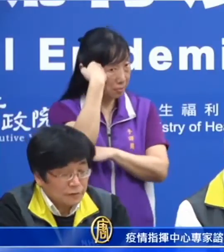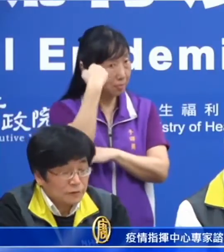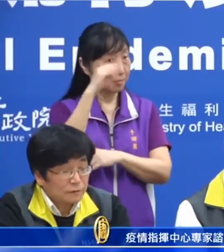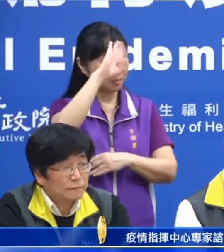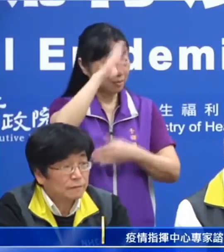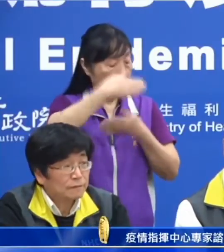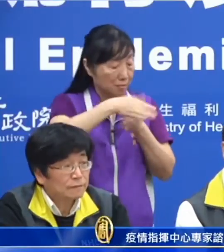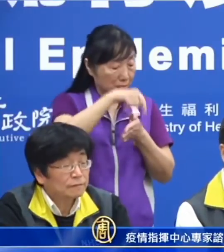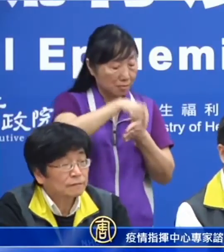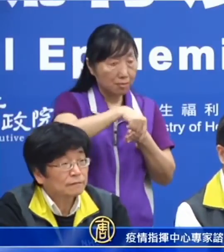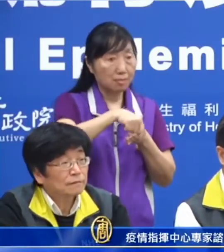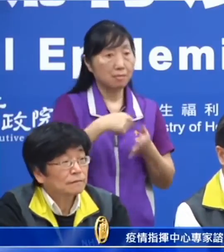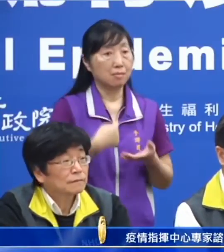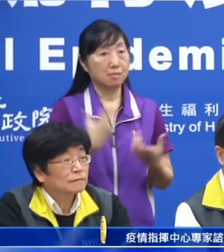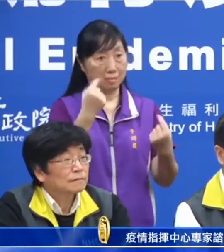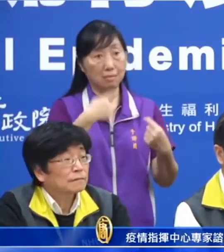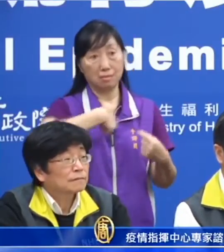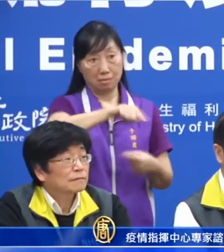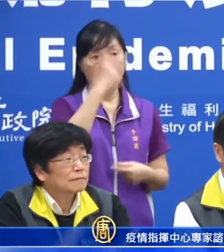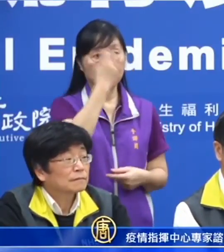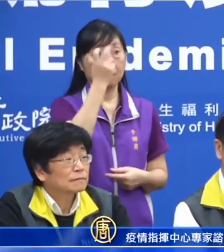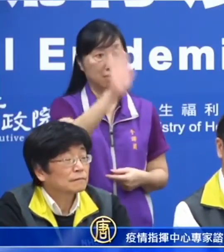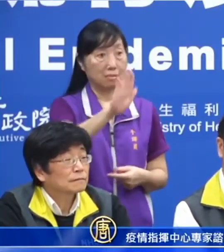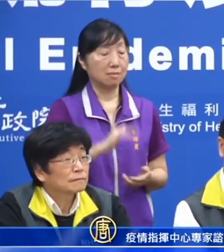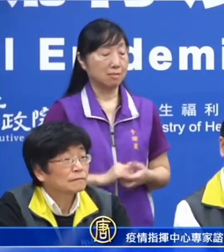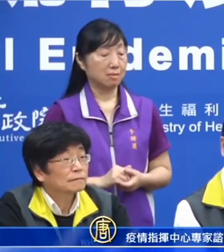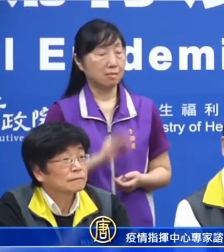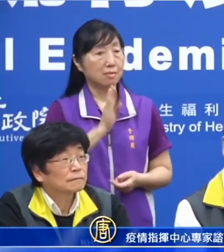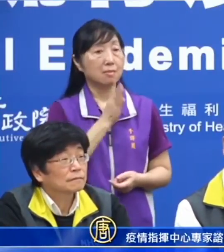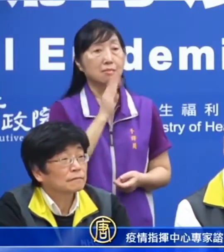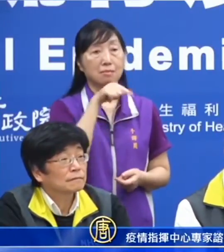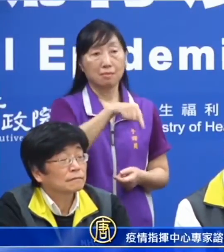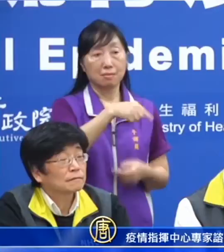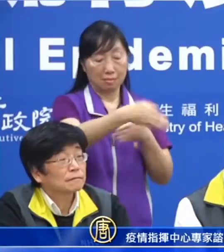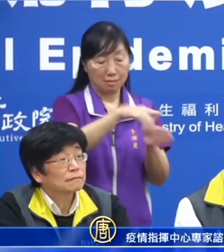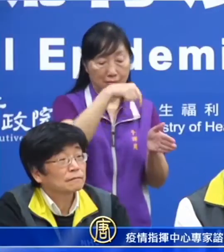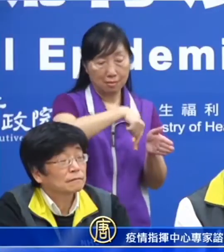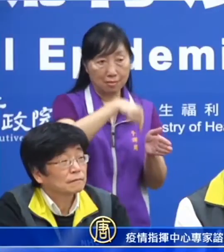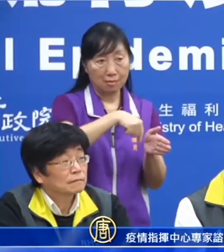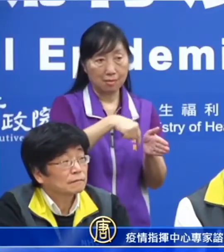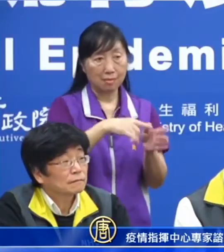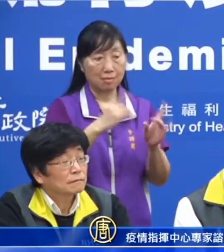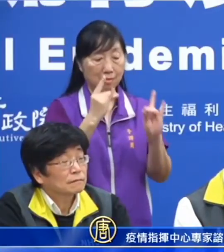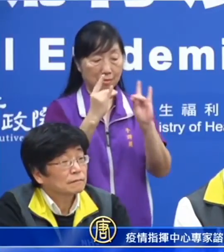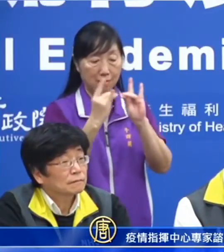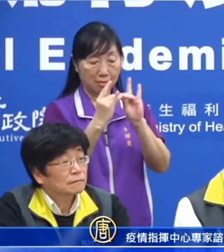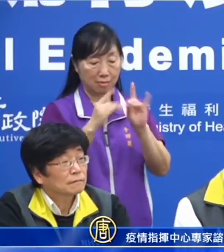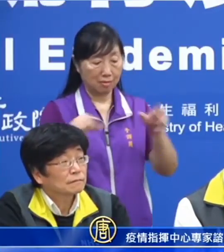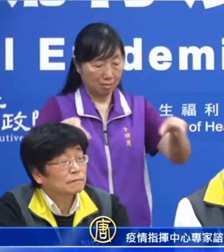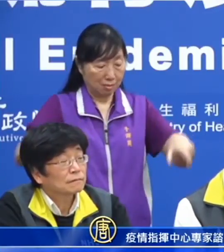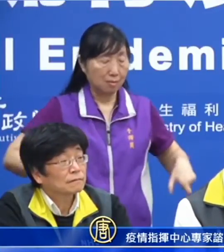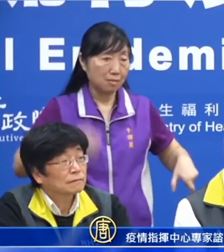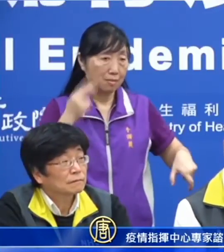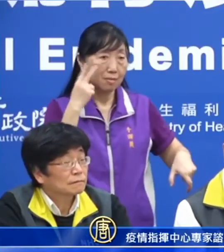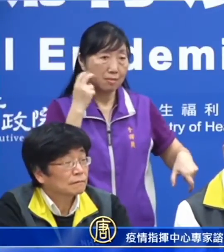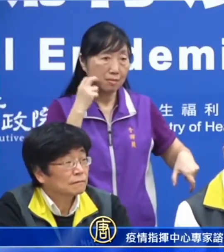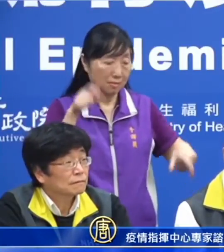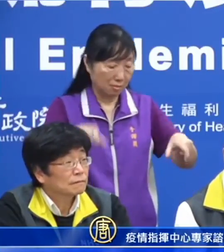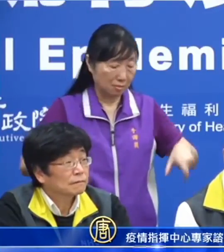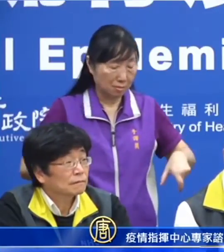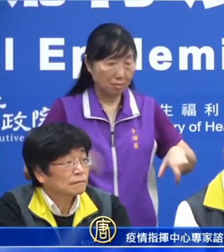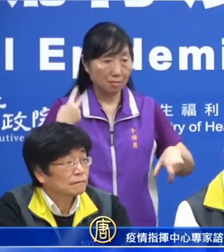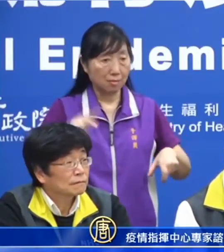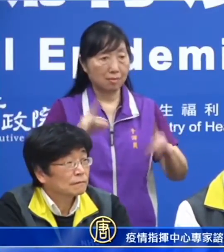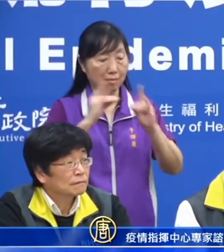里面，也一样有去做采检。那在他的病室的床栏杆、床垫，还有他